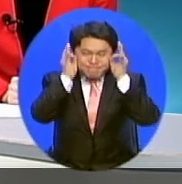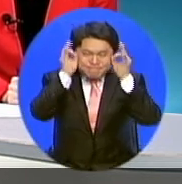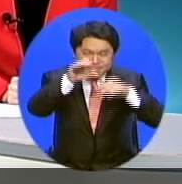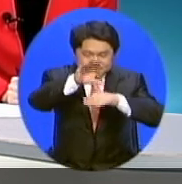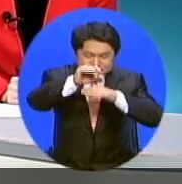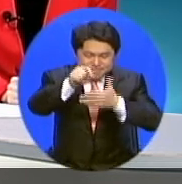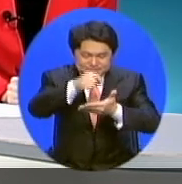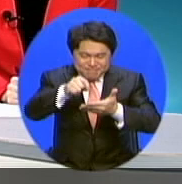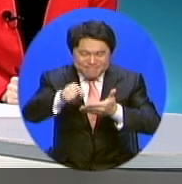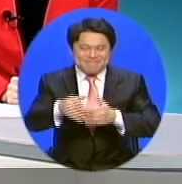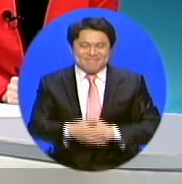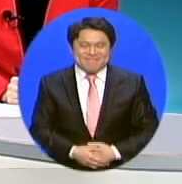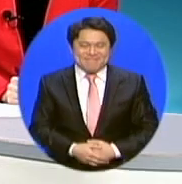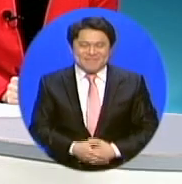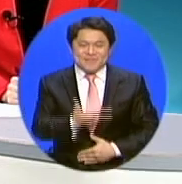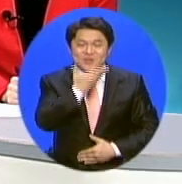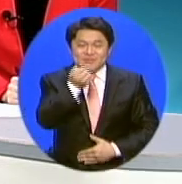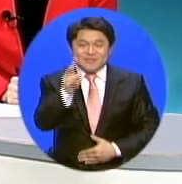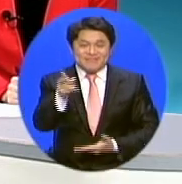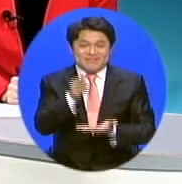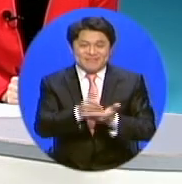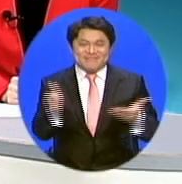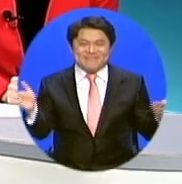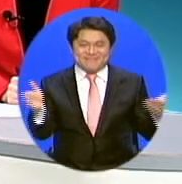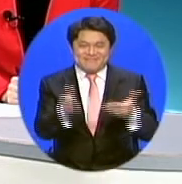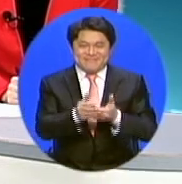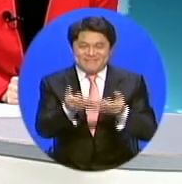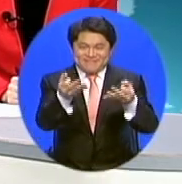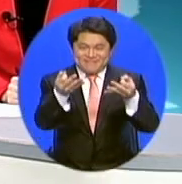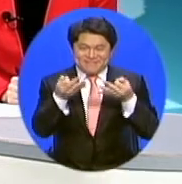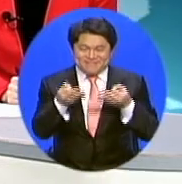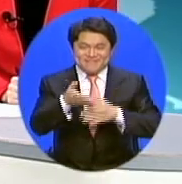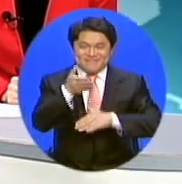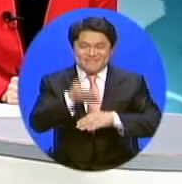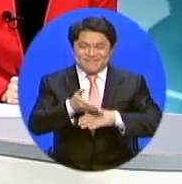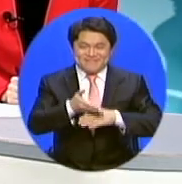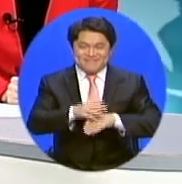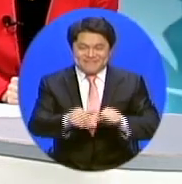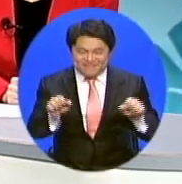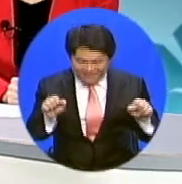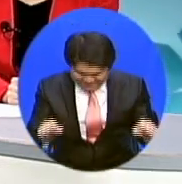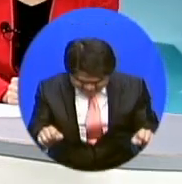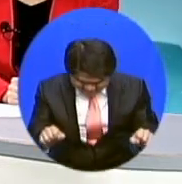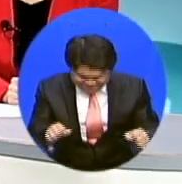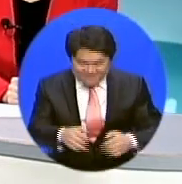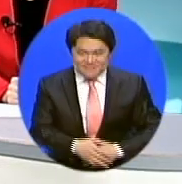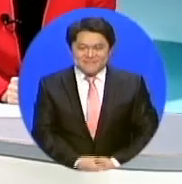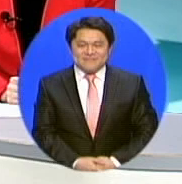취재에 임하겠습니다. 이상으로 복지TV 뉴스를 마칩니다. 시청해주셔서 고맙습니다.